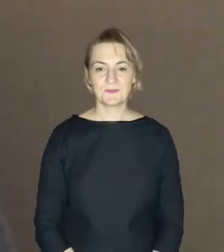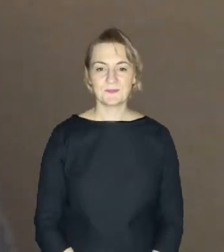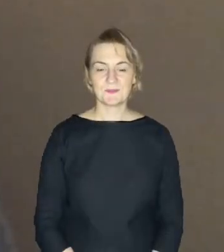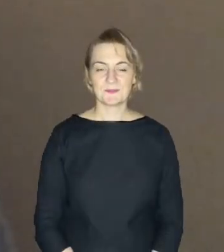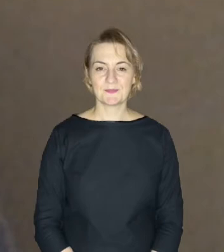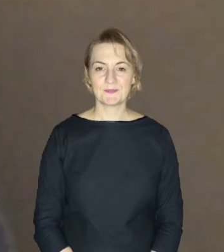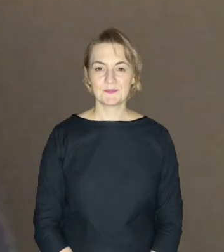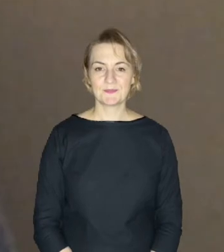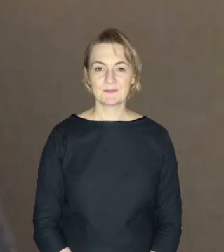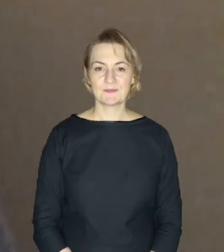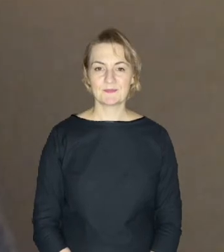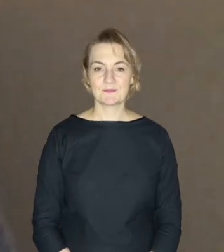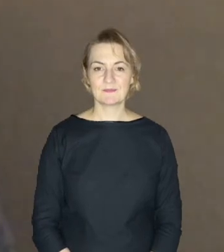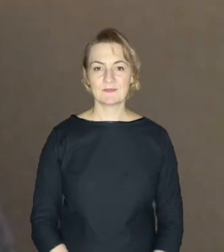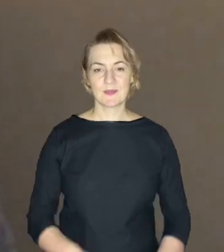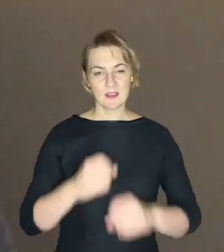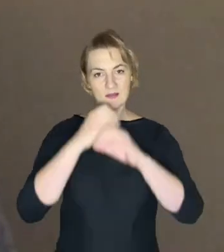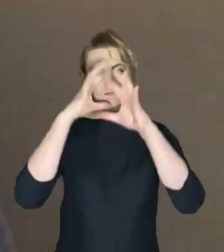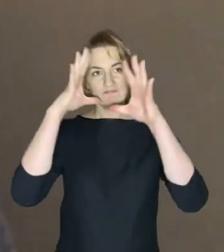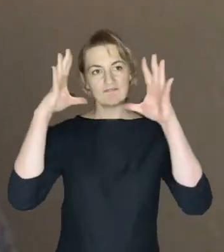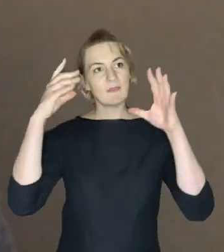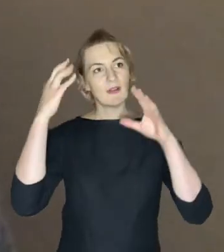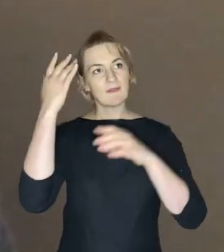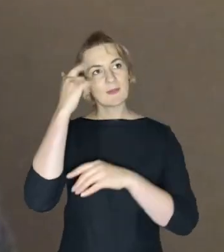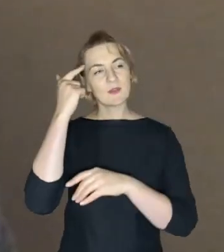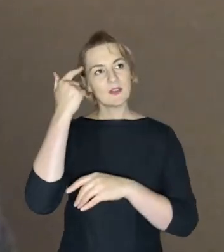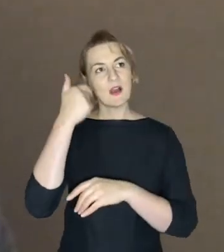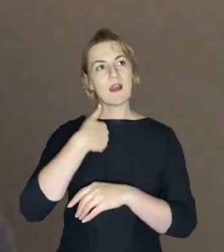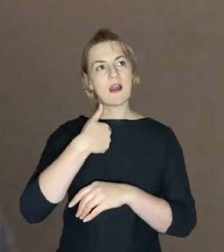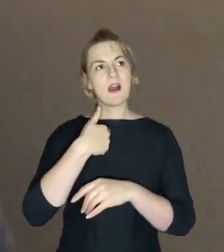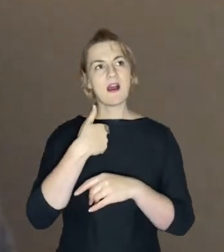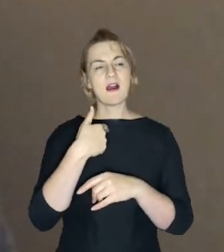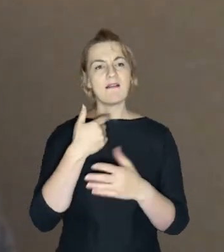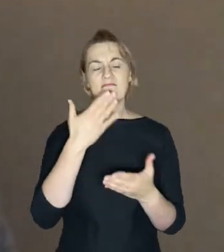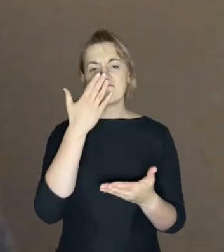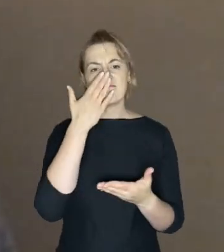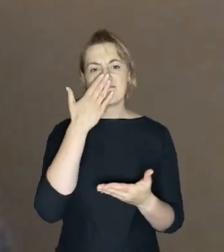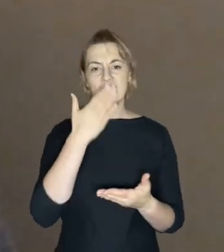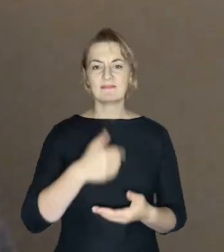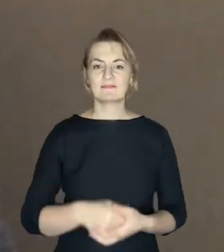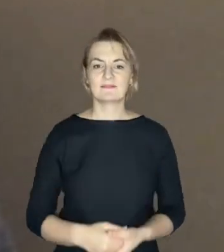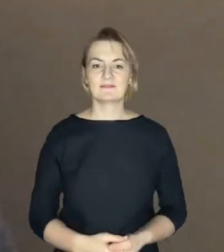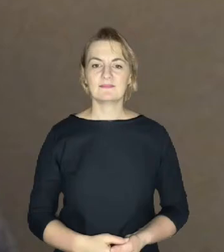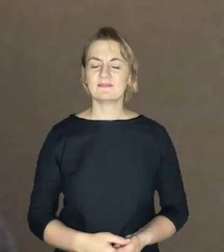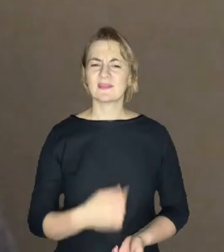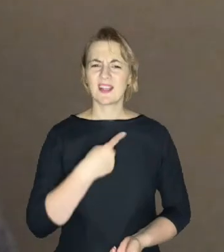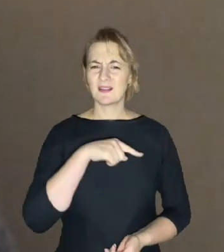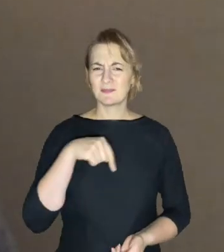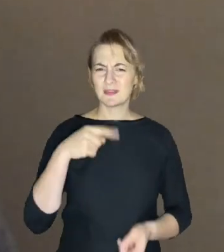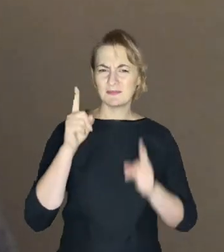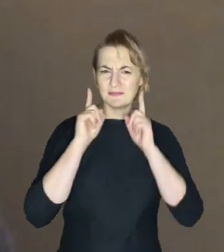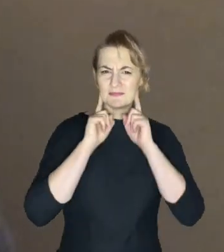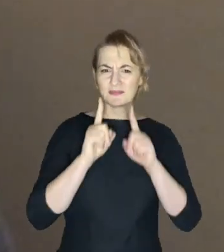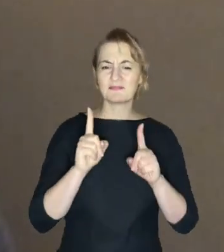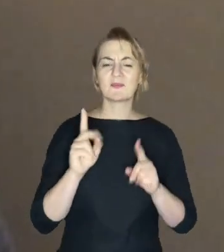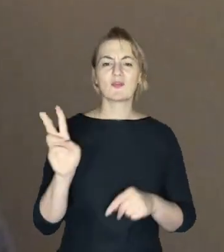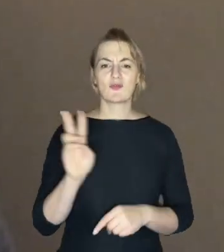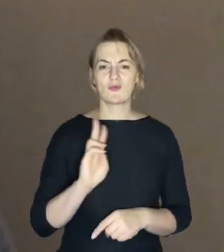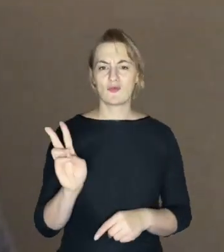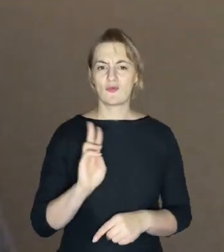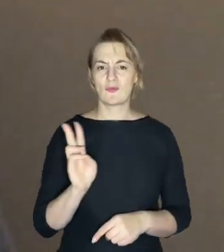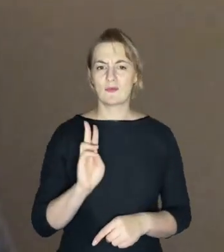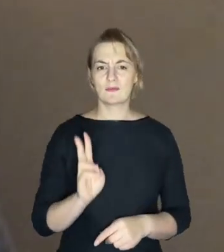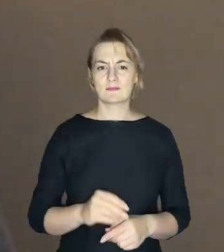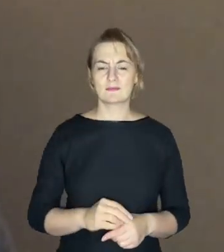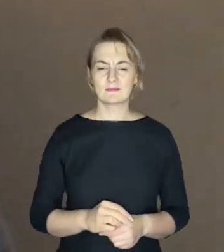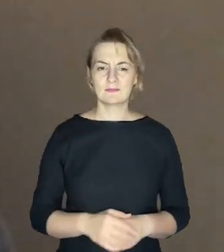To jest wymyślanie samego siebie, ale kim jesteśmy naprawdę? Tak naprawdę,